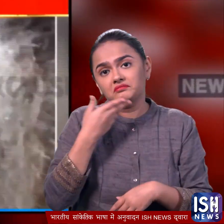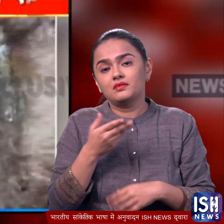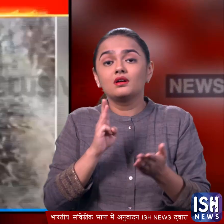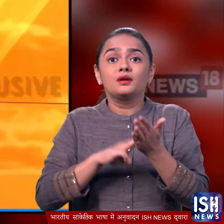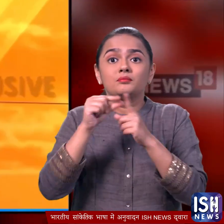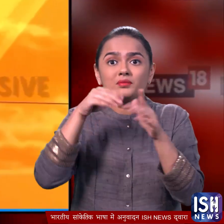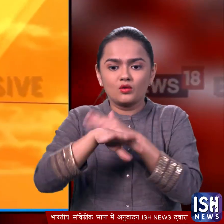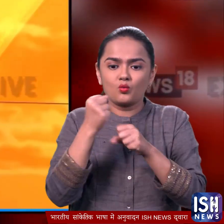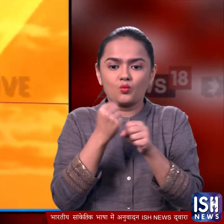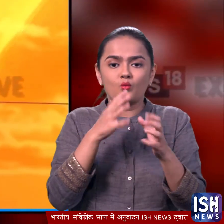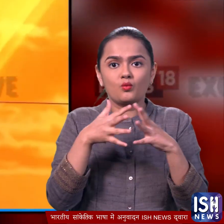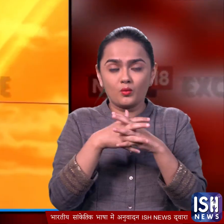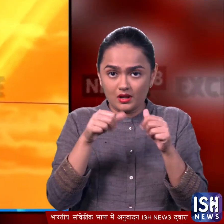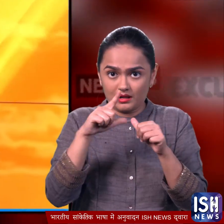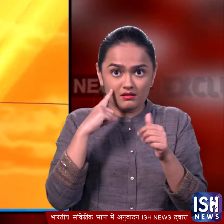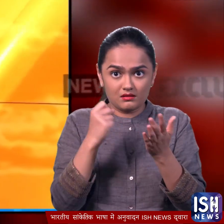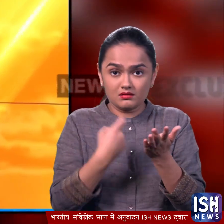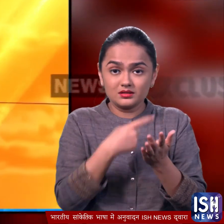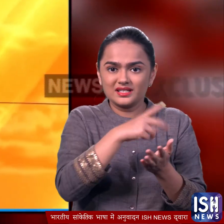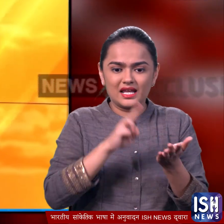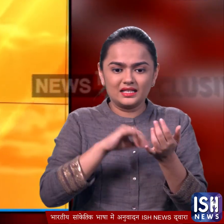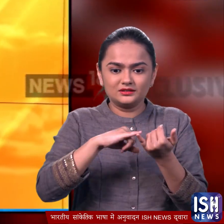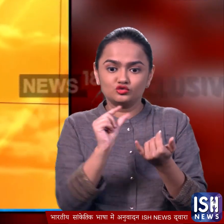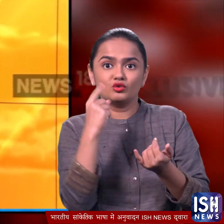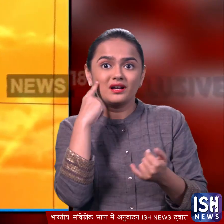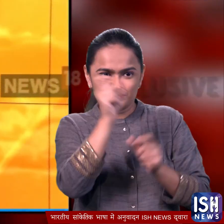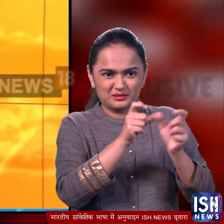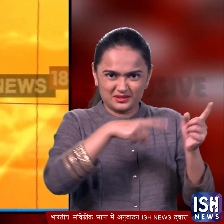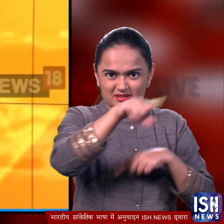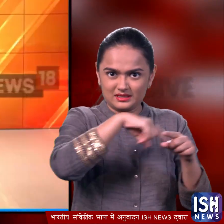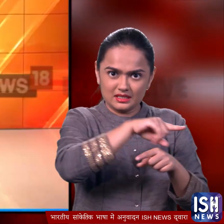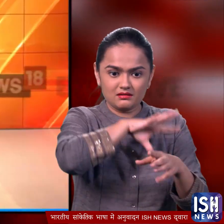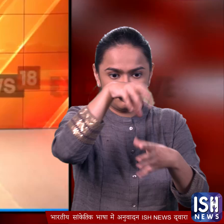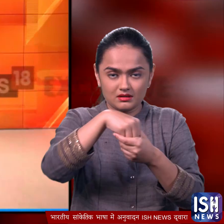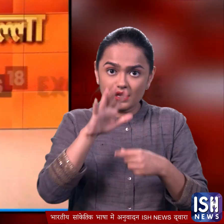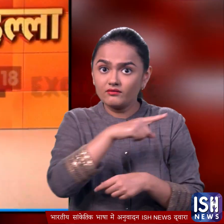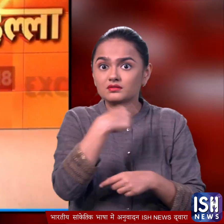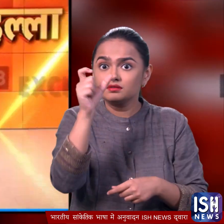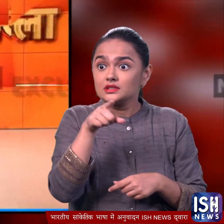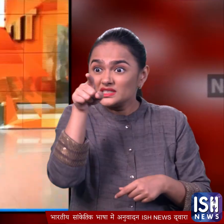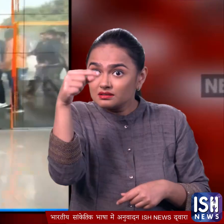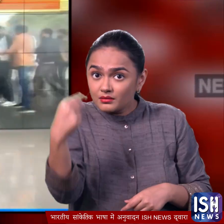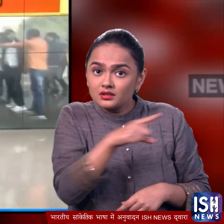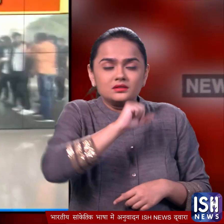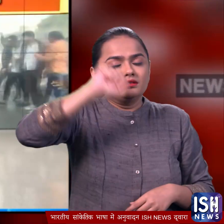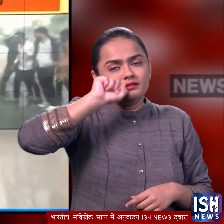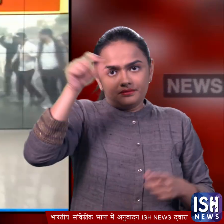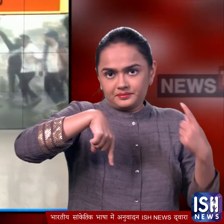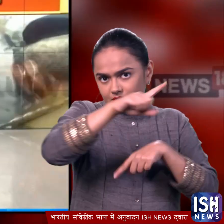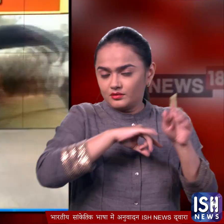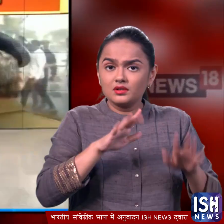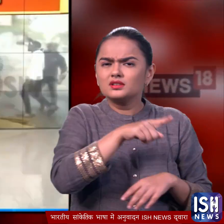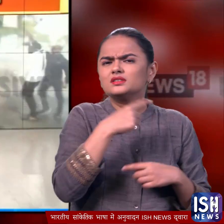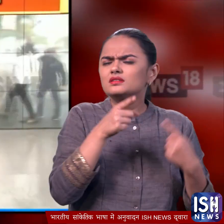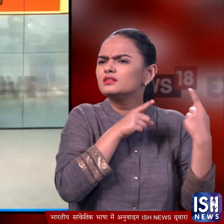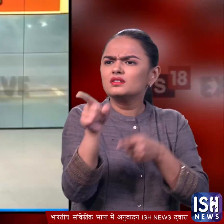का एक हिस्सा है। मध्य प्रदेश के ग्वालियर में कांग्रेस के छात्र संगठन एनएसयूआई के कार्यकर्ताओं ने जीवाजी विश्वविद्यालय के कुलपति के खिलाफ जोरदार प्रदर्शन